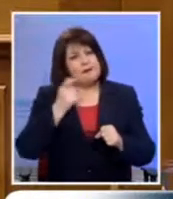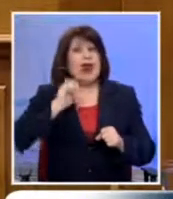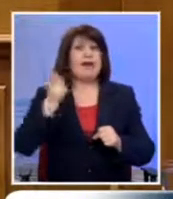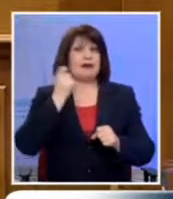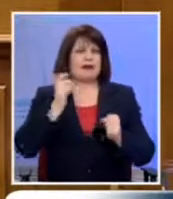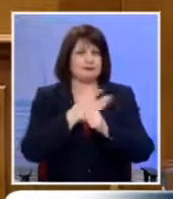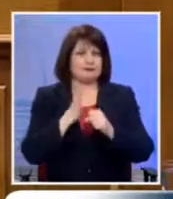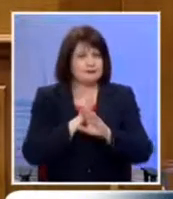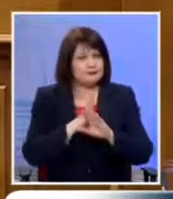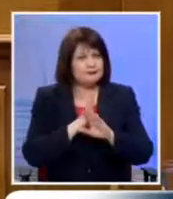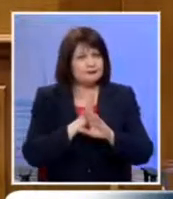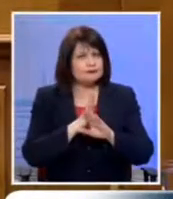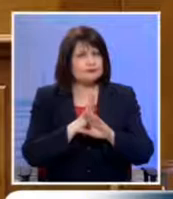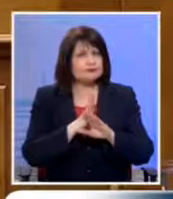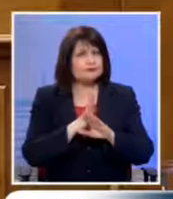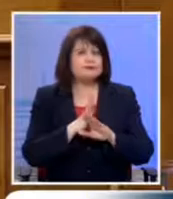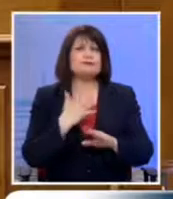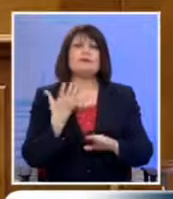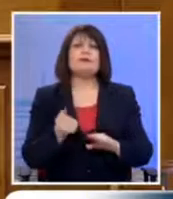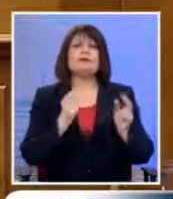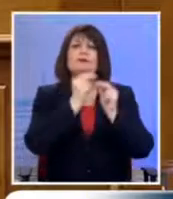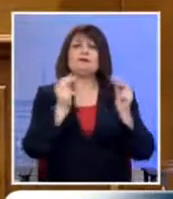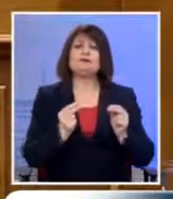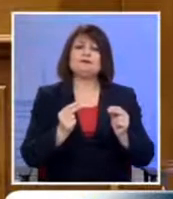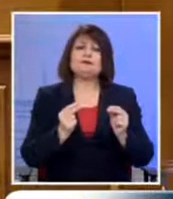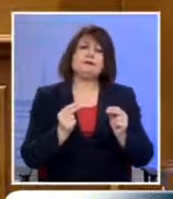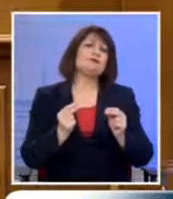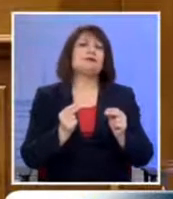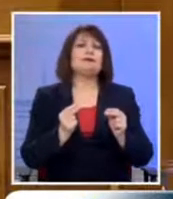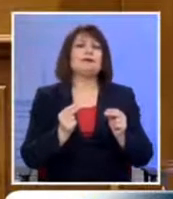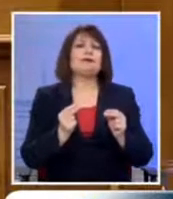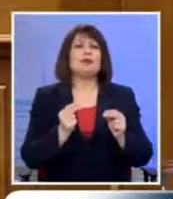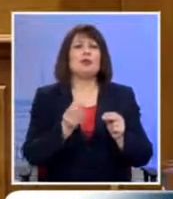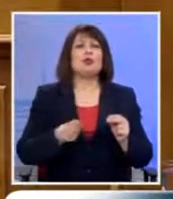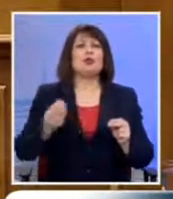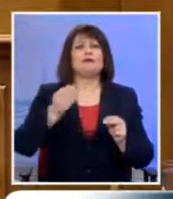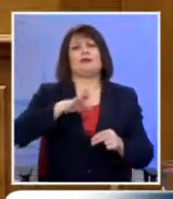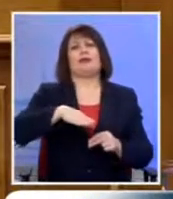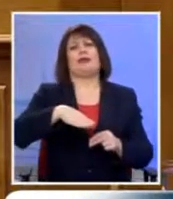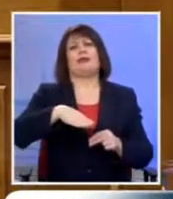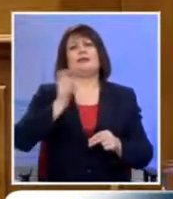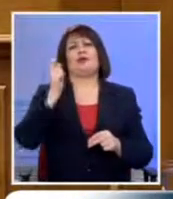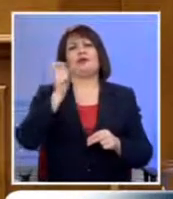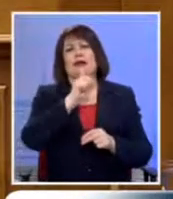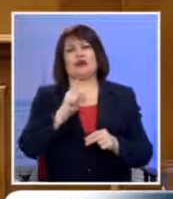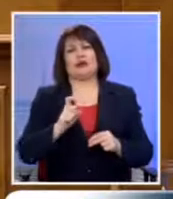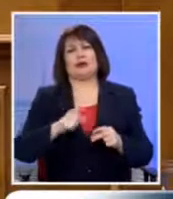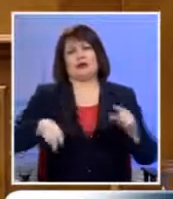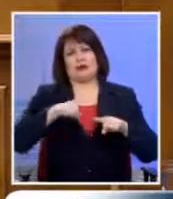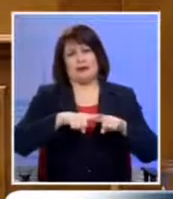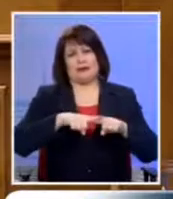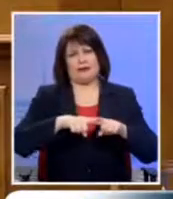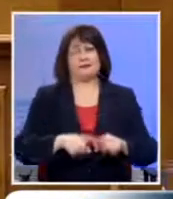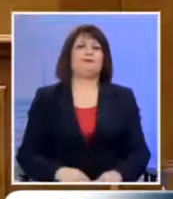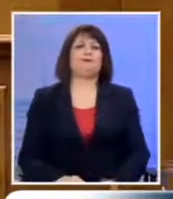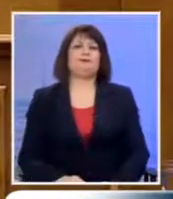εθνικής, θα είχε ως αποτέλεσμα την περαιτέρω απαξίωση της πολιτικής ζωής του τόπου. Και δεν